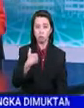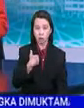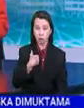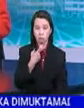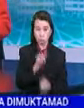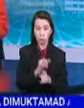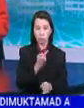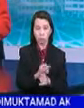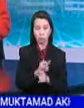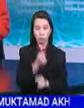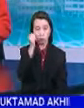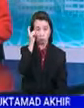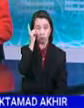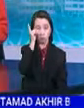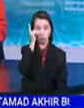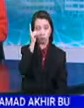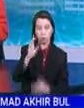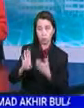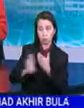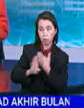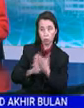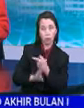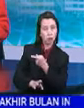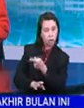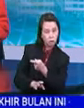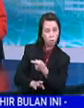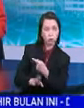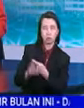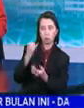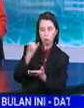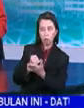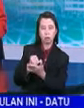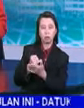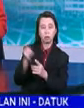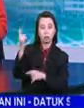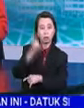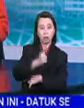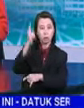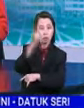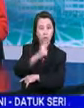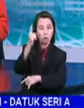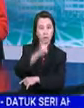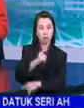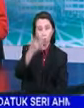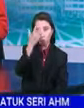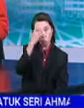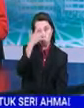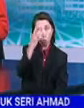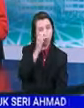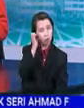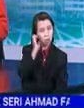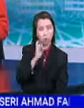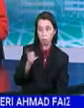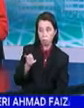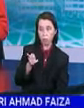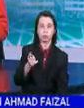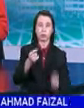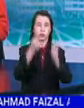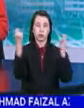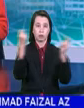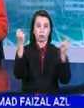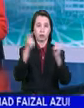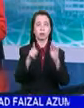kita benar-benar sedar akan ancaman penjenayah cyber yang semakin hari semakin licik? Dan sempena sambutan